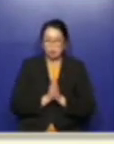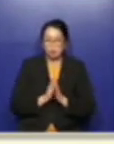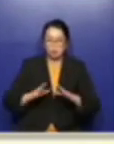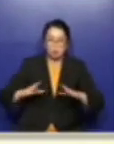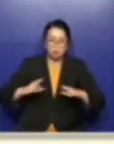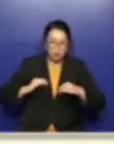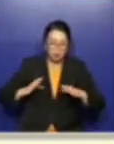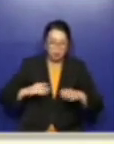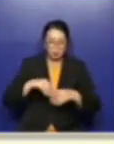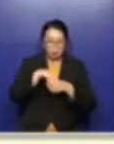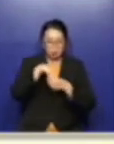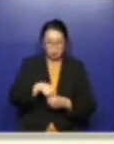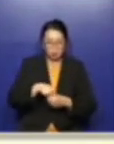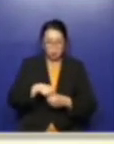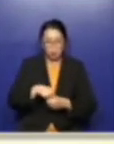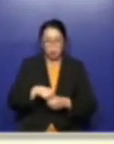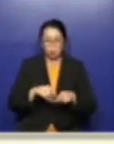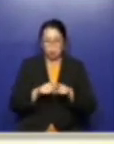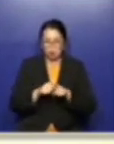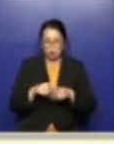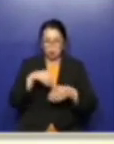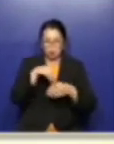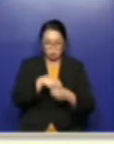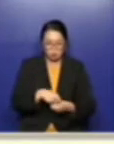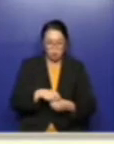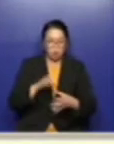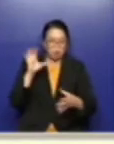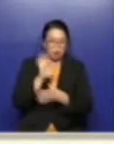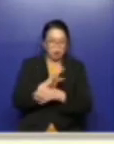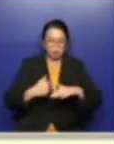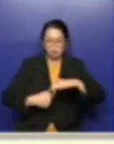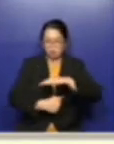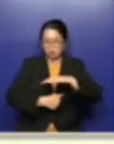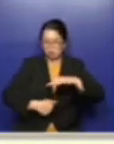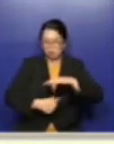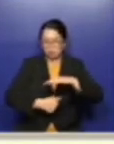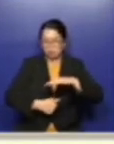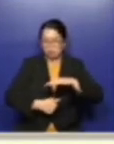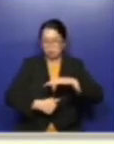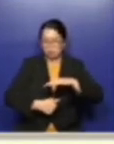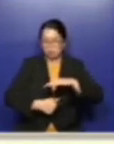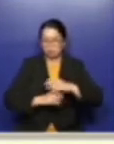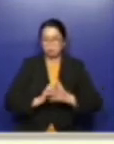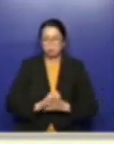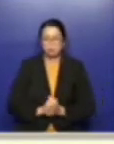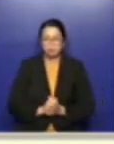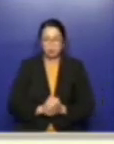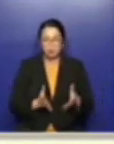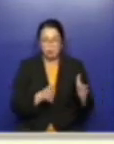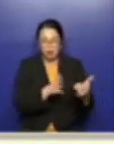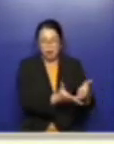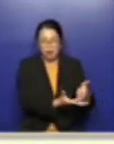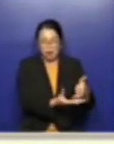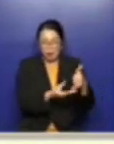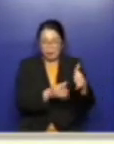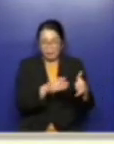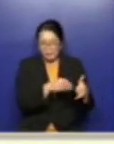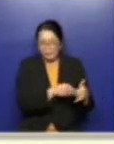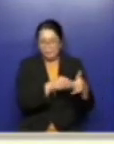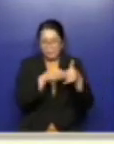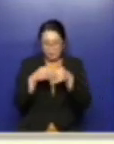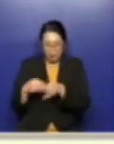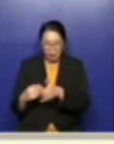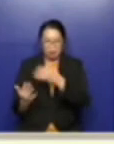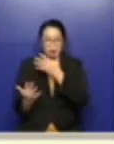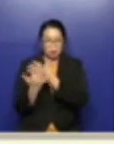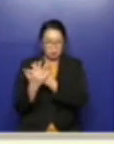รือพนักงานสอบสวนไม่เห็นสมควรให้เจ้าวาดรับตัวไปควบคุมหรือพระภิกษุ